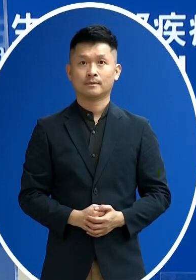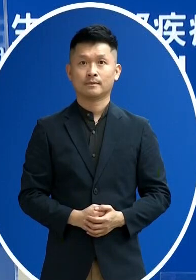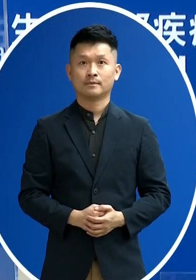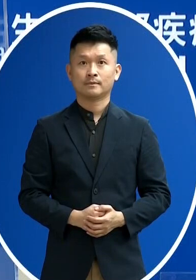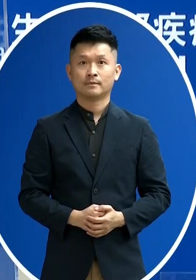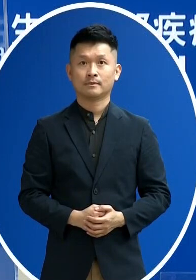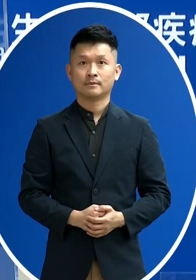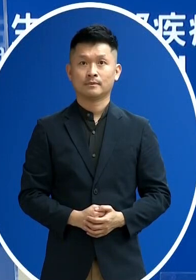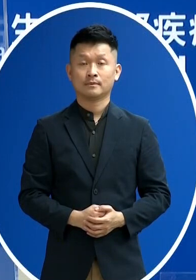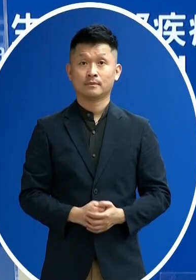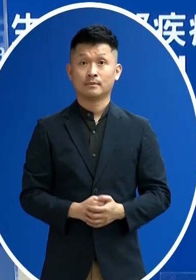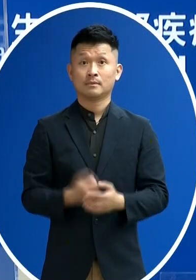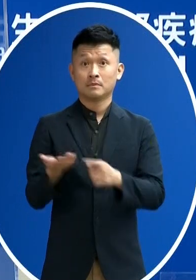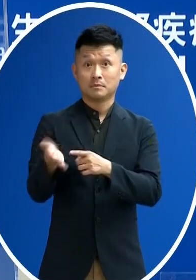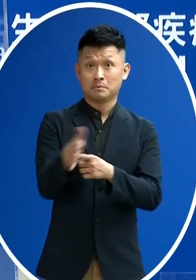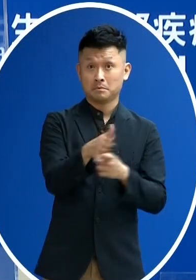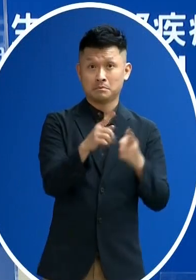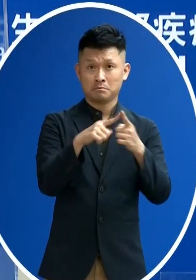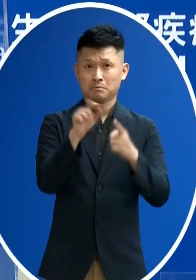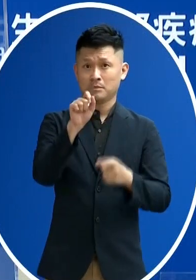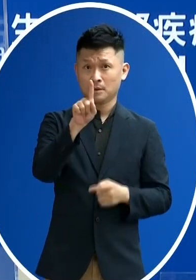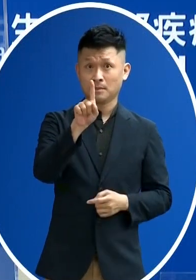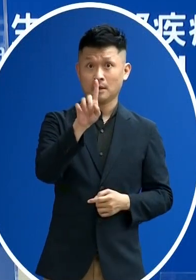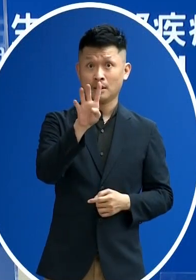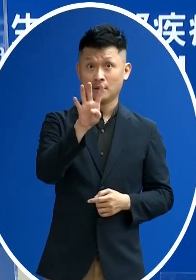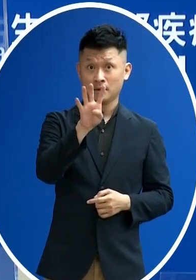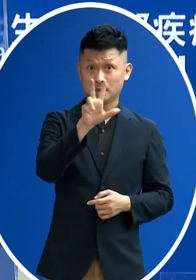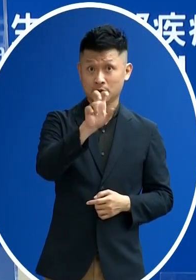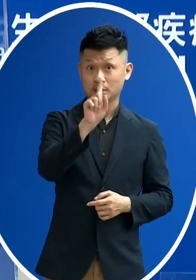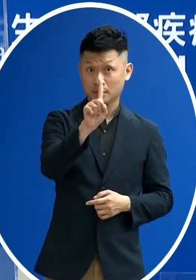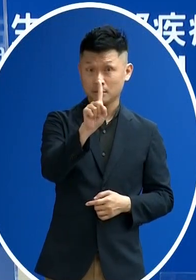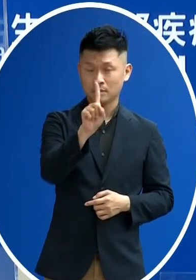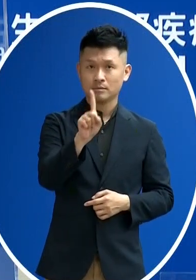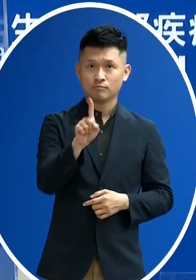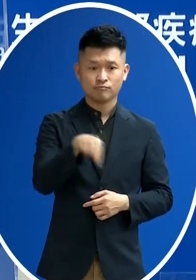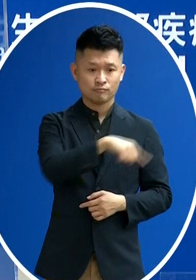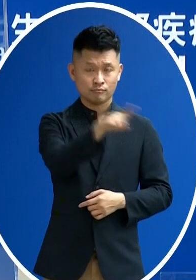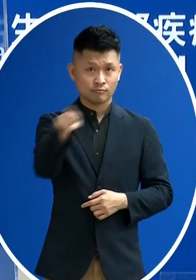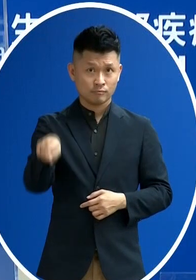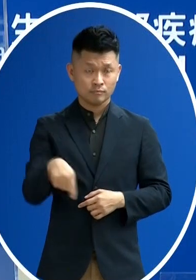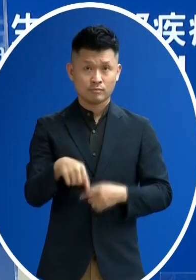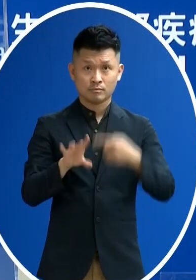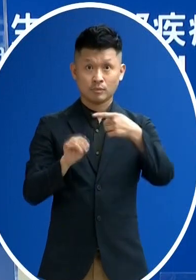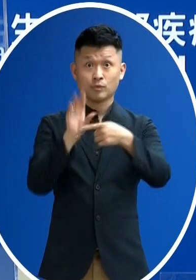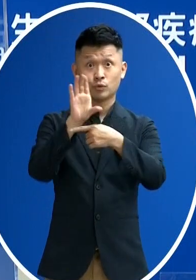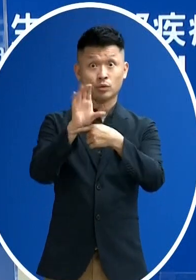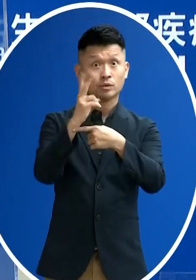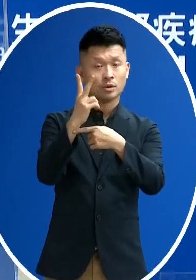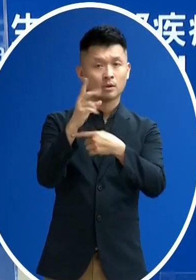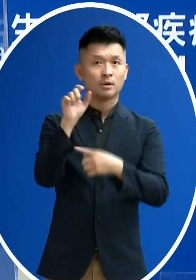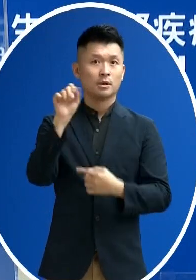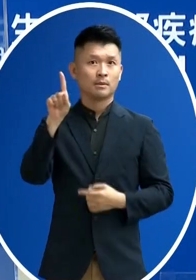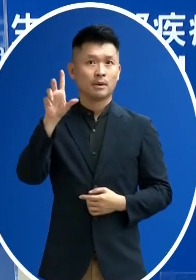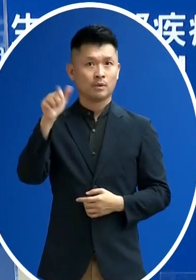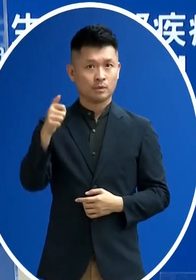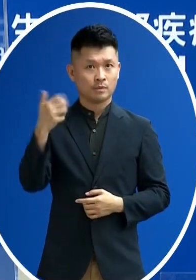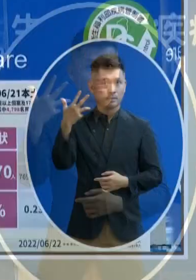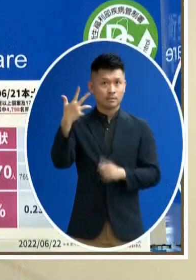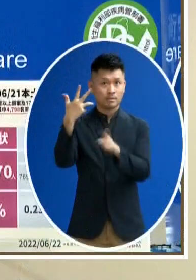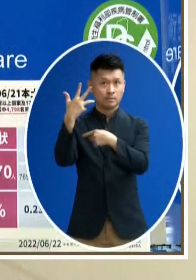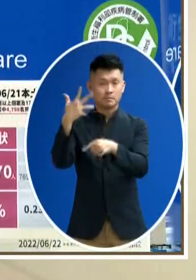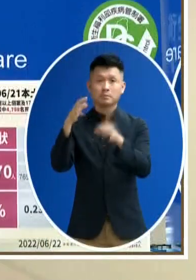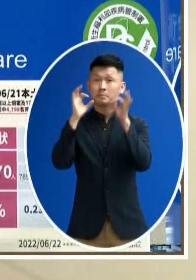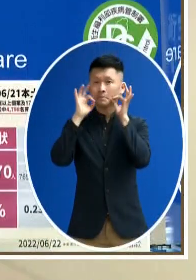那这171位确诊死亡名单的分析当中，有 92% 就是158人有癌